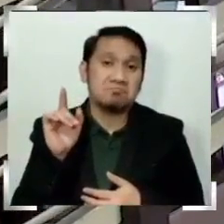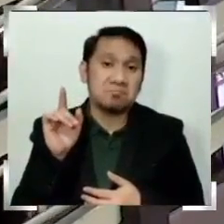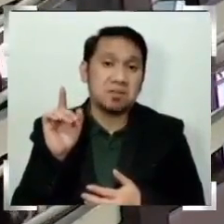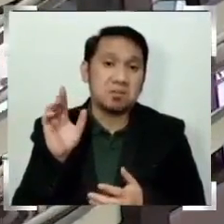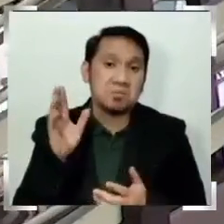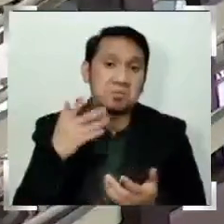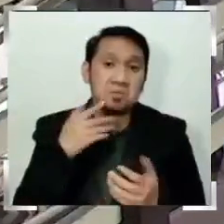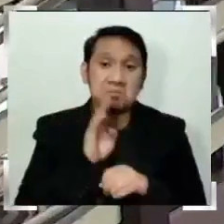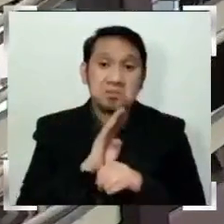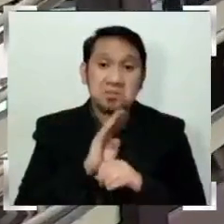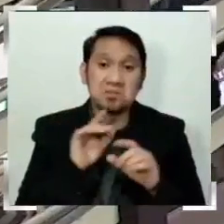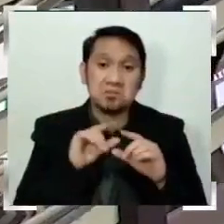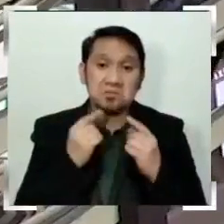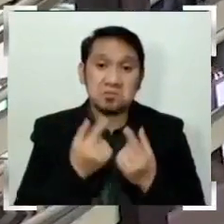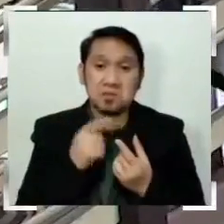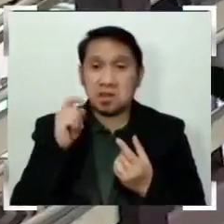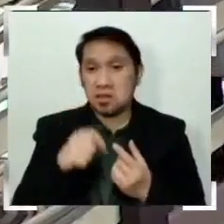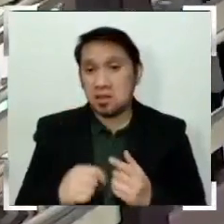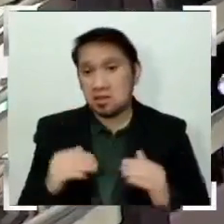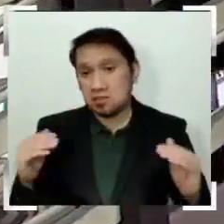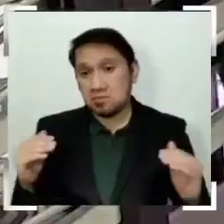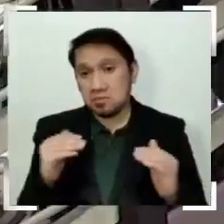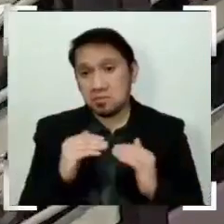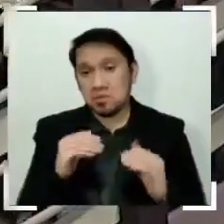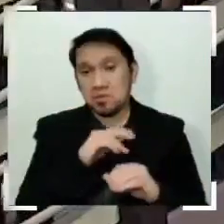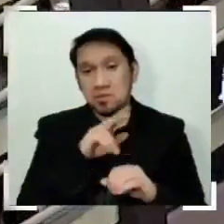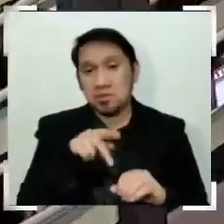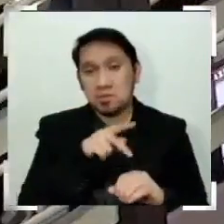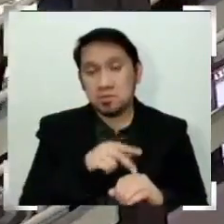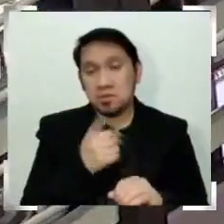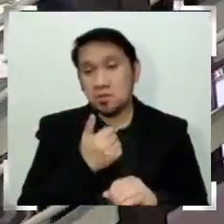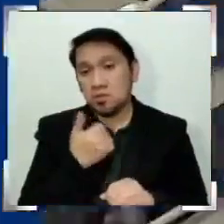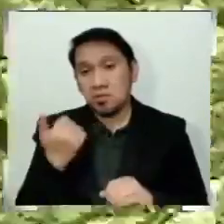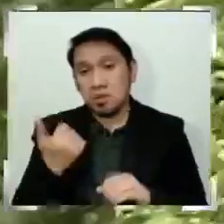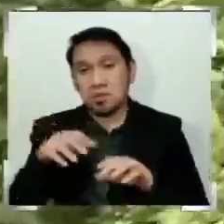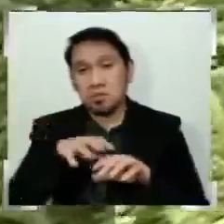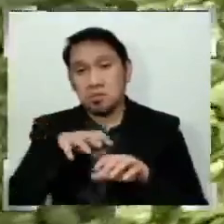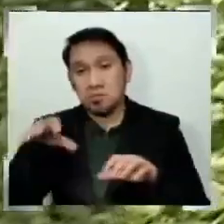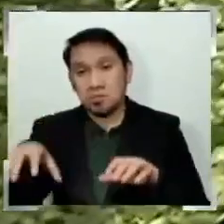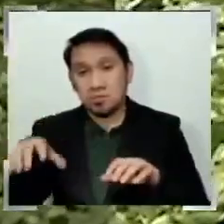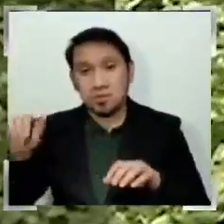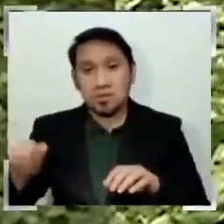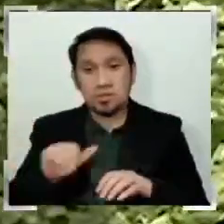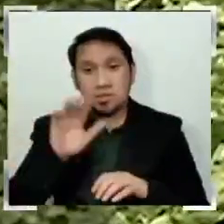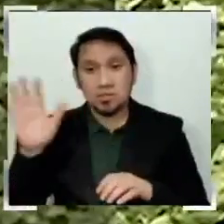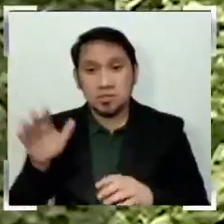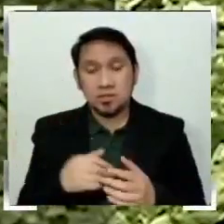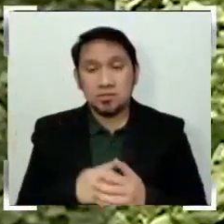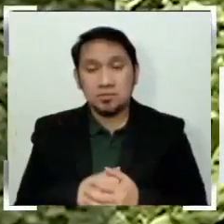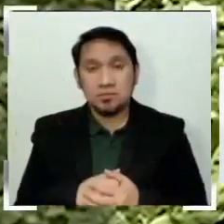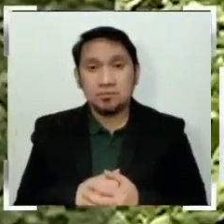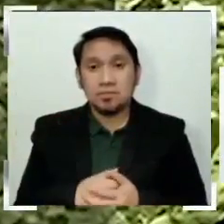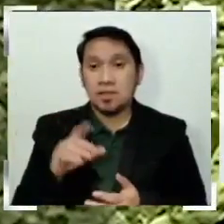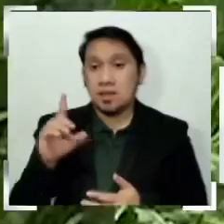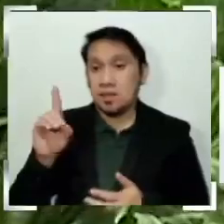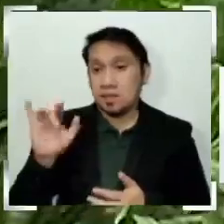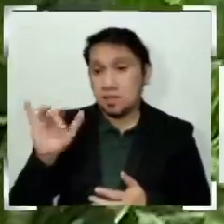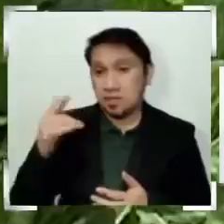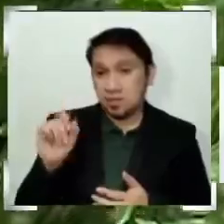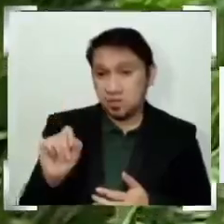ipantay ang minimum wage sa Pilipinas sa mga kapitbahay natin sa Asia. Sa Digos City, Davao del Sur